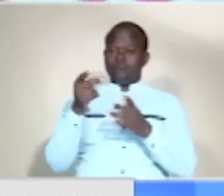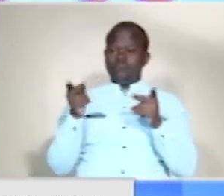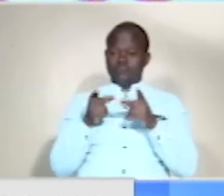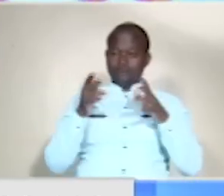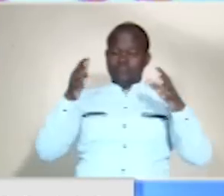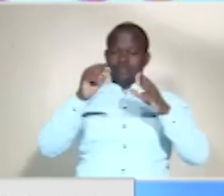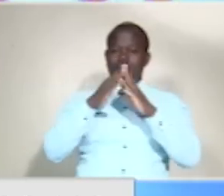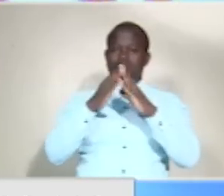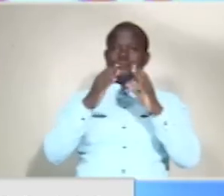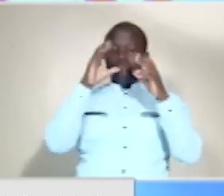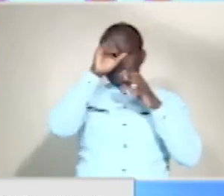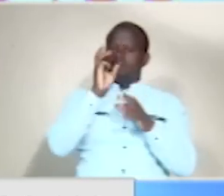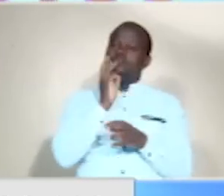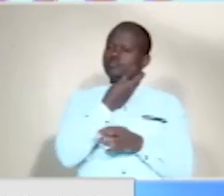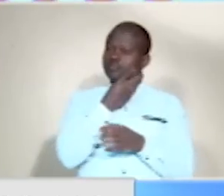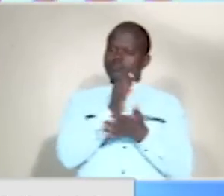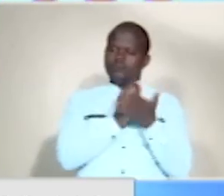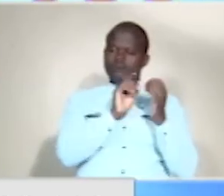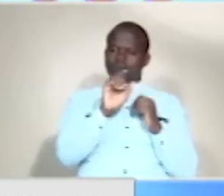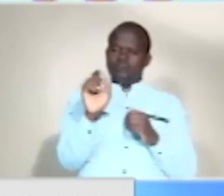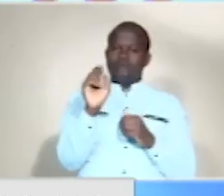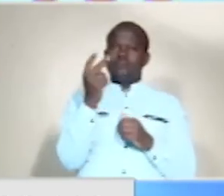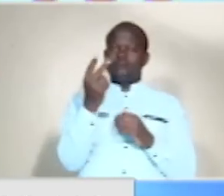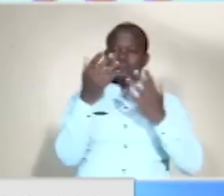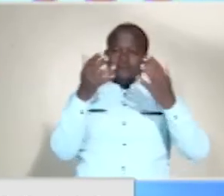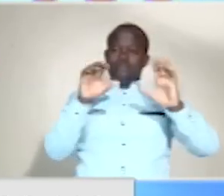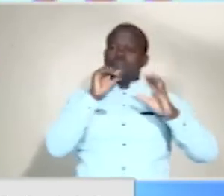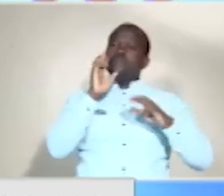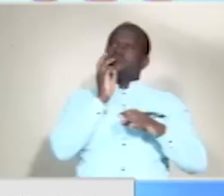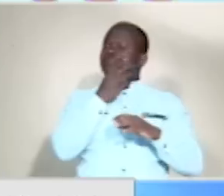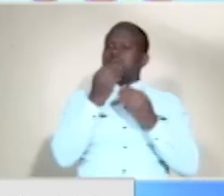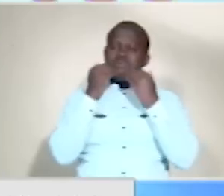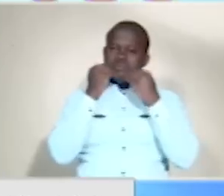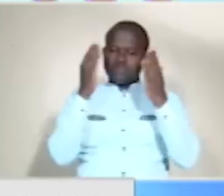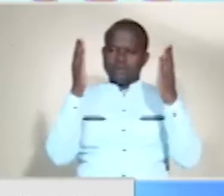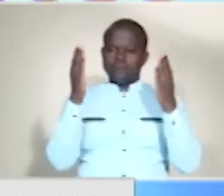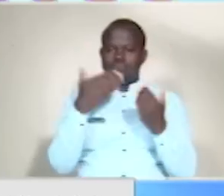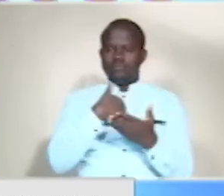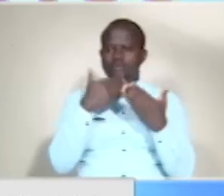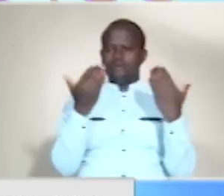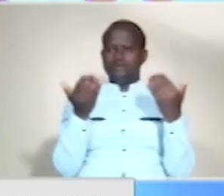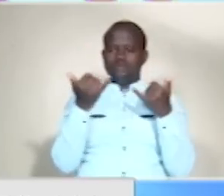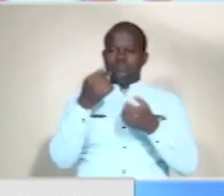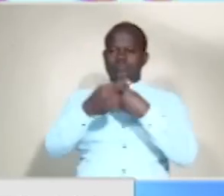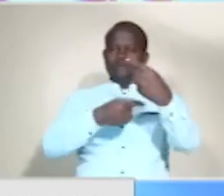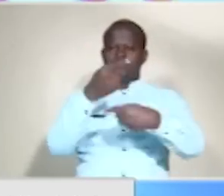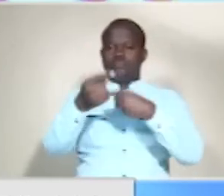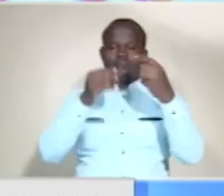amazi, ndetse hamwe ibyumweru bibiri birashize nta n'igitonyanga cy'amazi kibageraho. Mu gukomeza